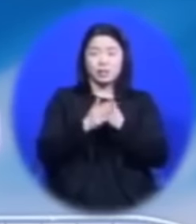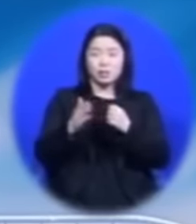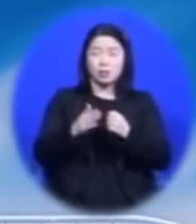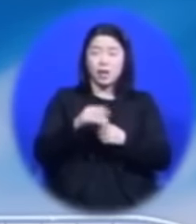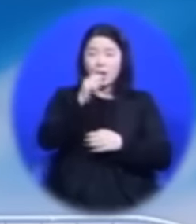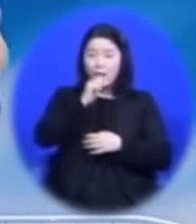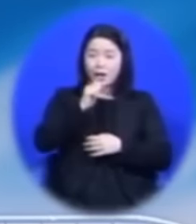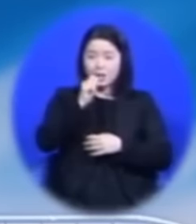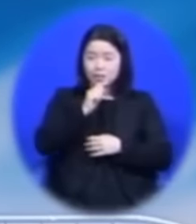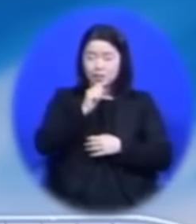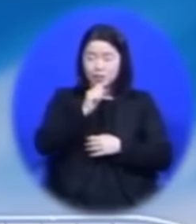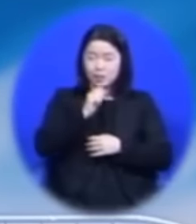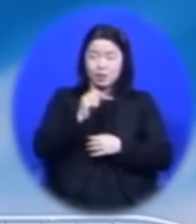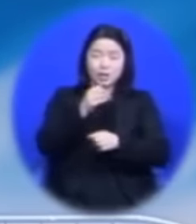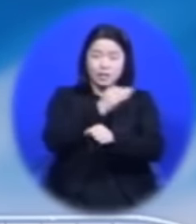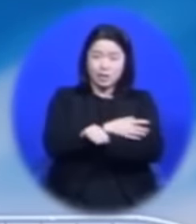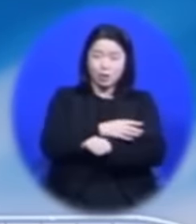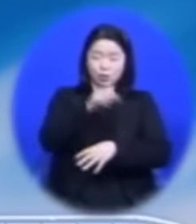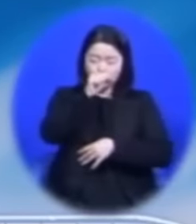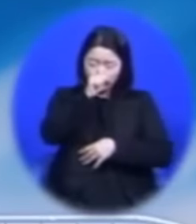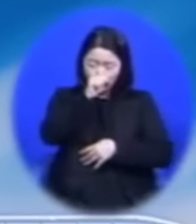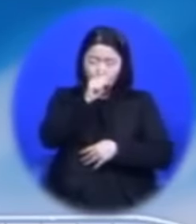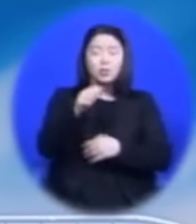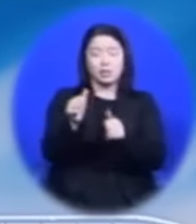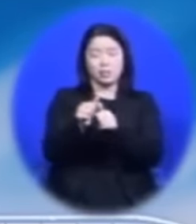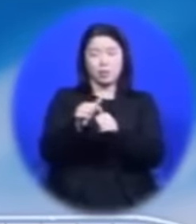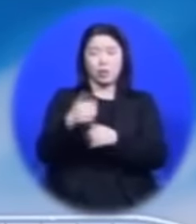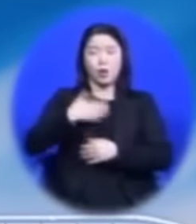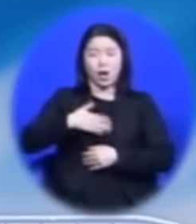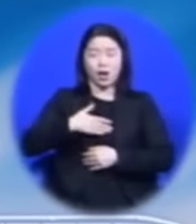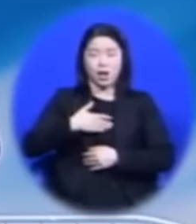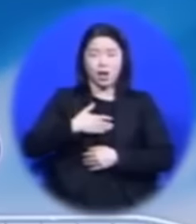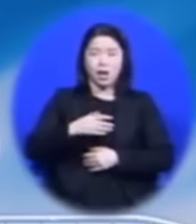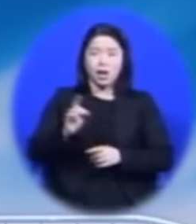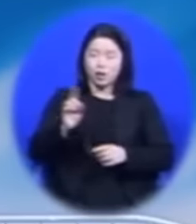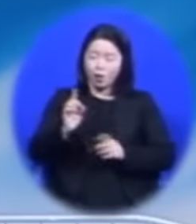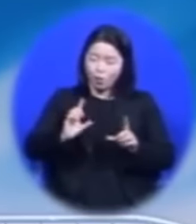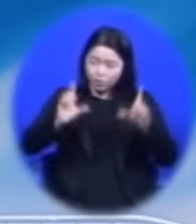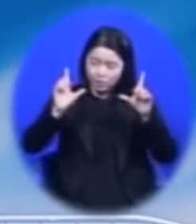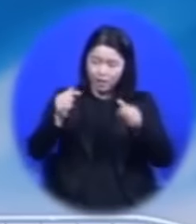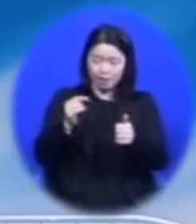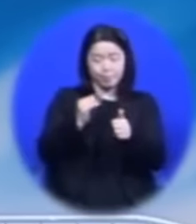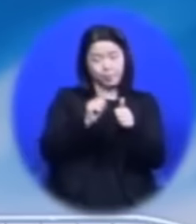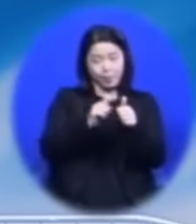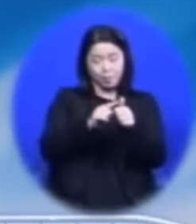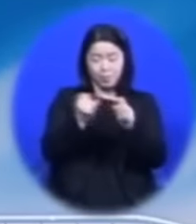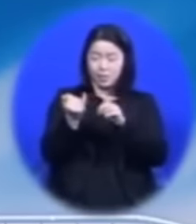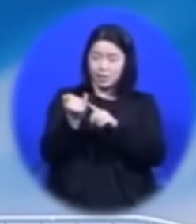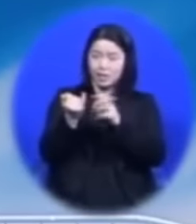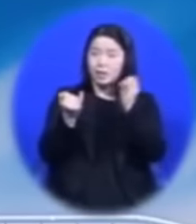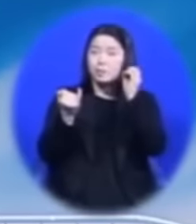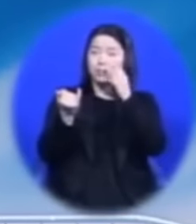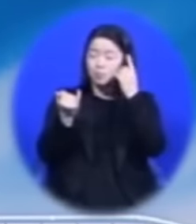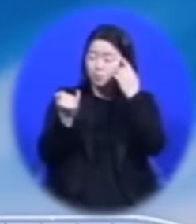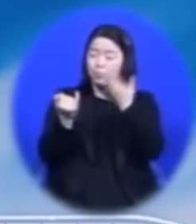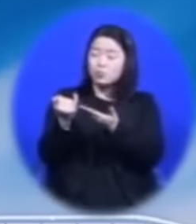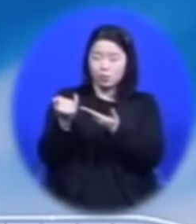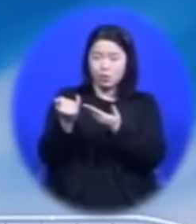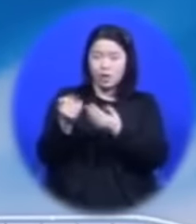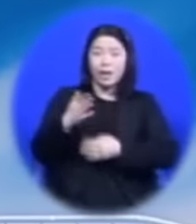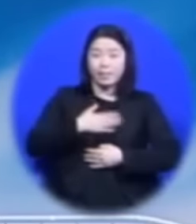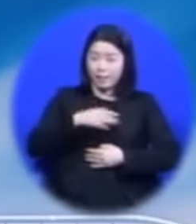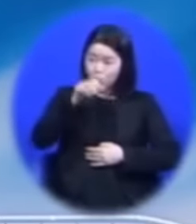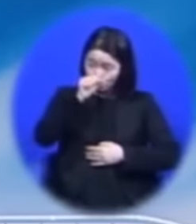아이스크림 사오는 좋은 아저씨로 아는 겁니다. 그래서 어느 날 남편이 아내에게 물었어요. 내가